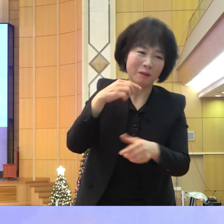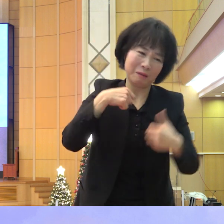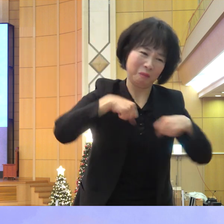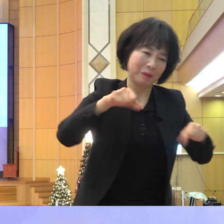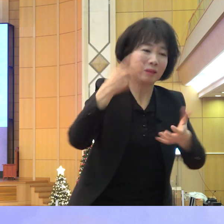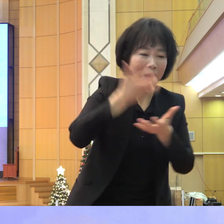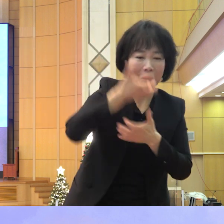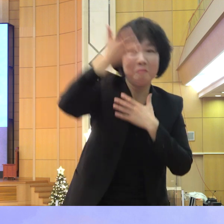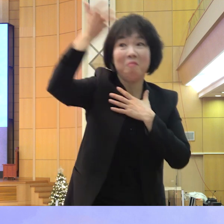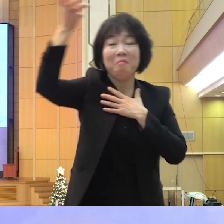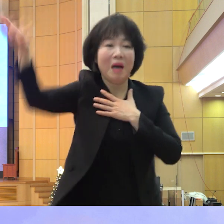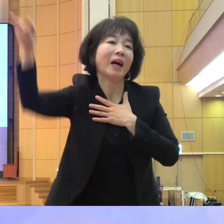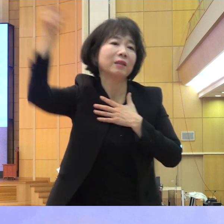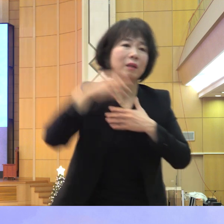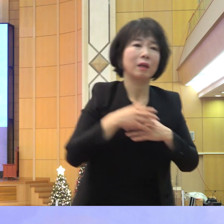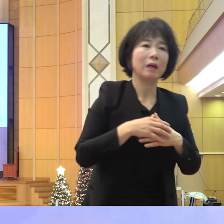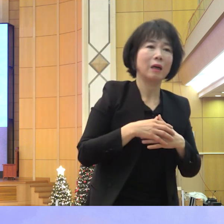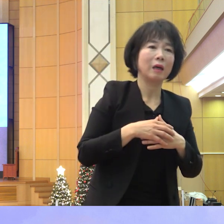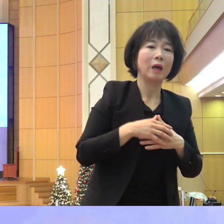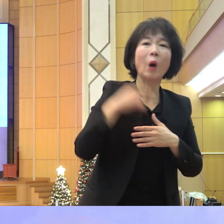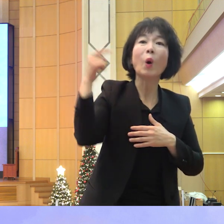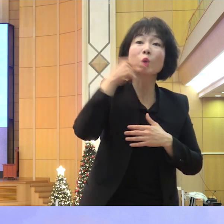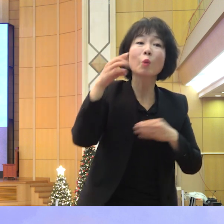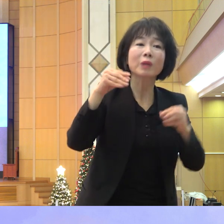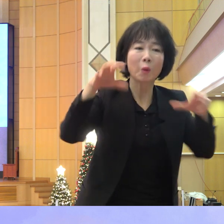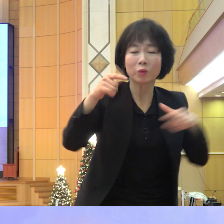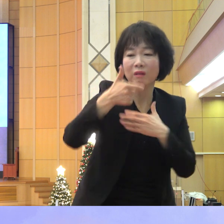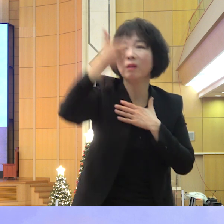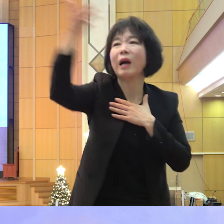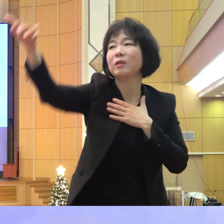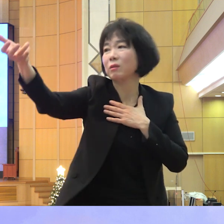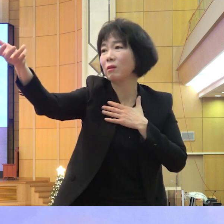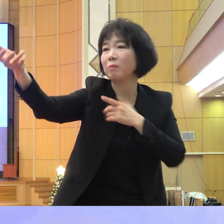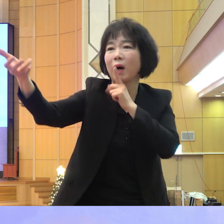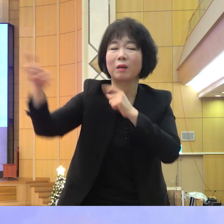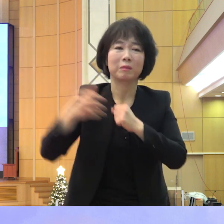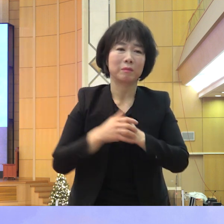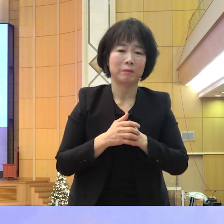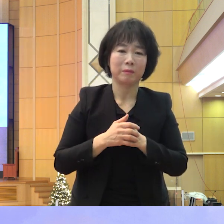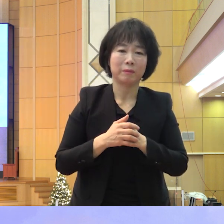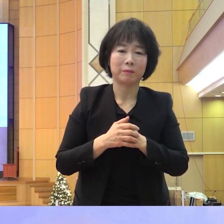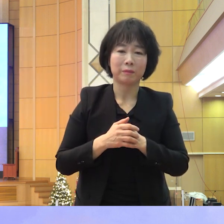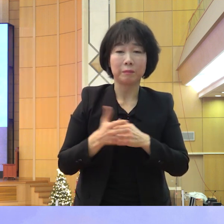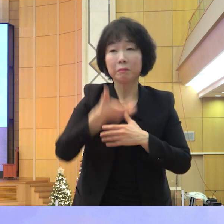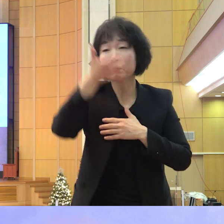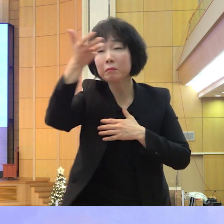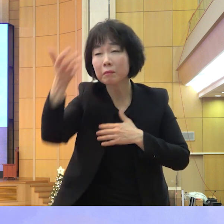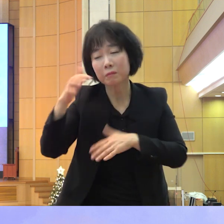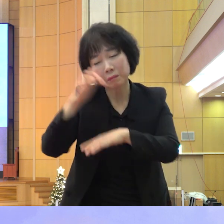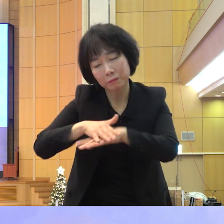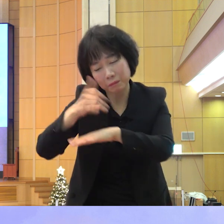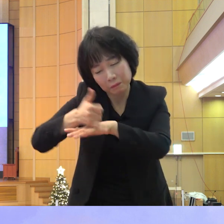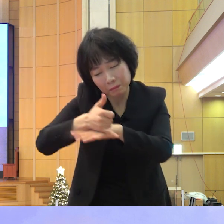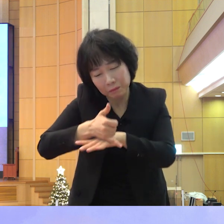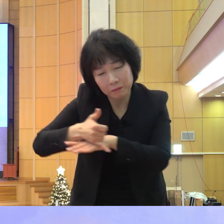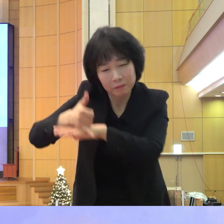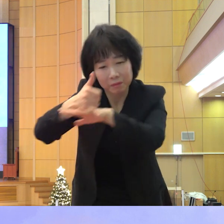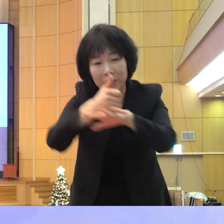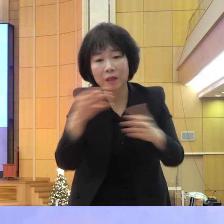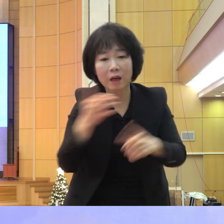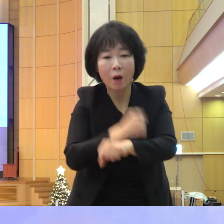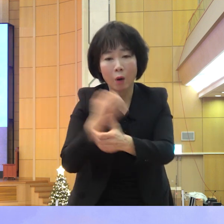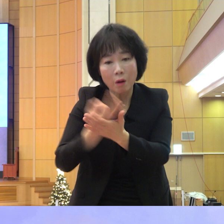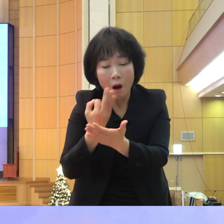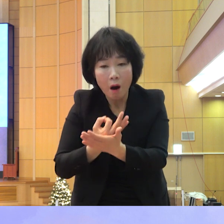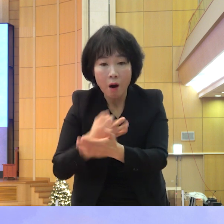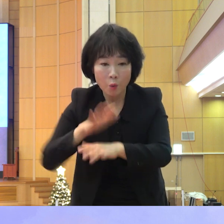요단 소알까지 그곳으로 가서 살았어요. 거기에 살다가 농사를 짓고 살다가 이제